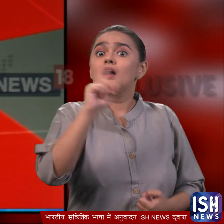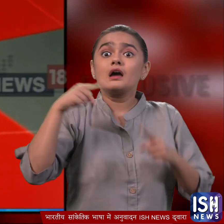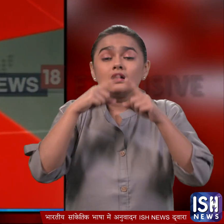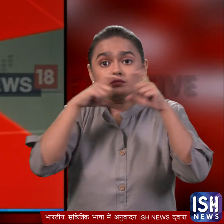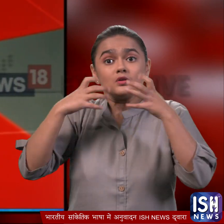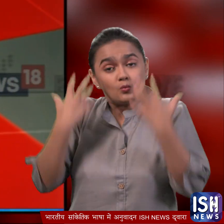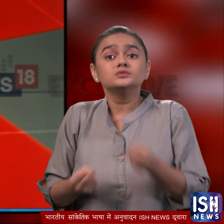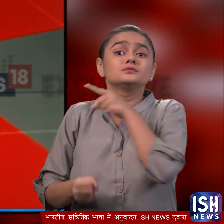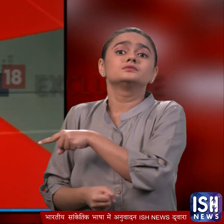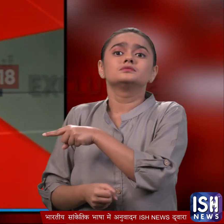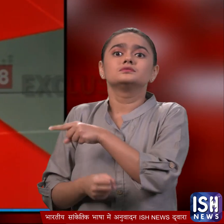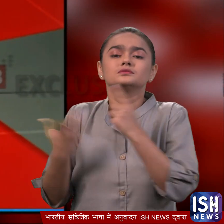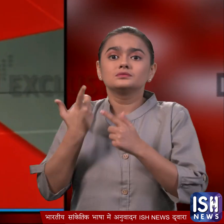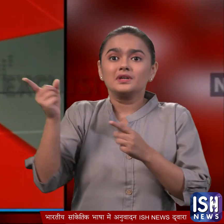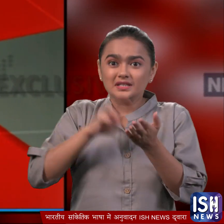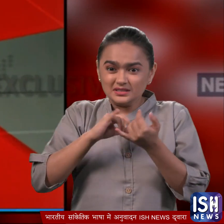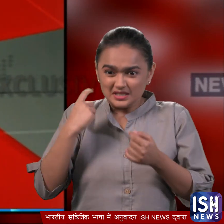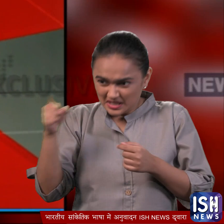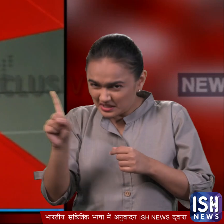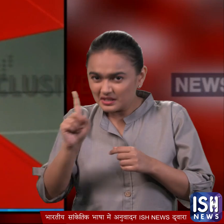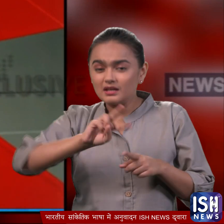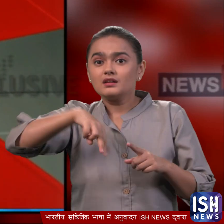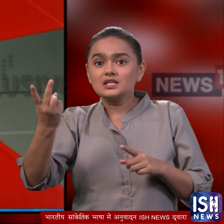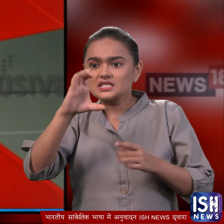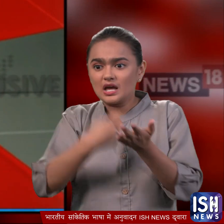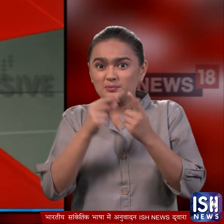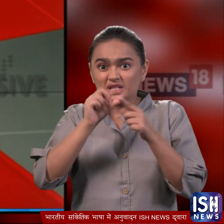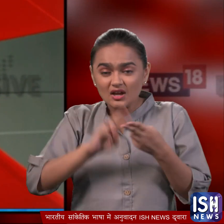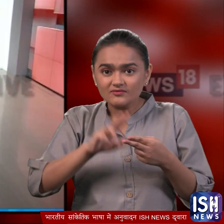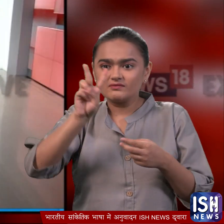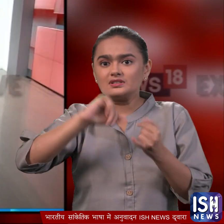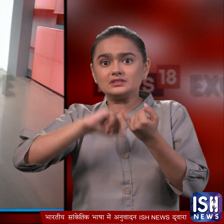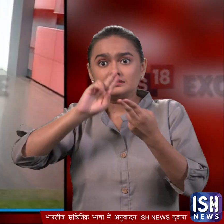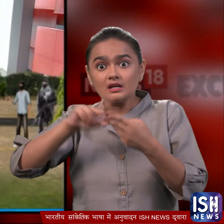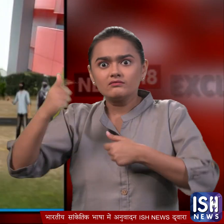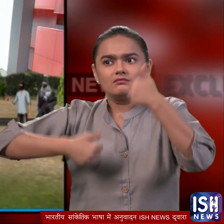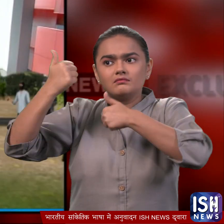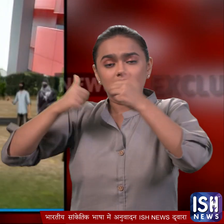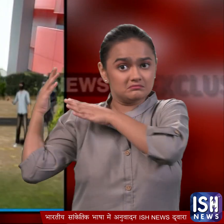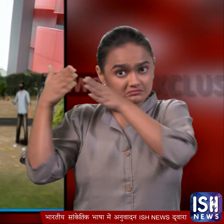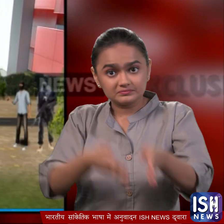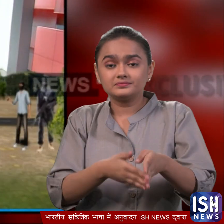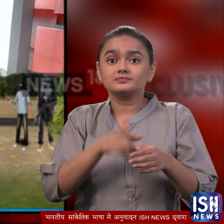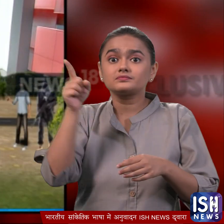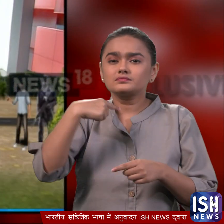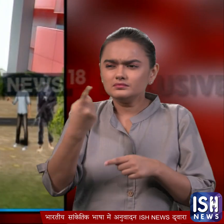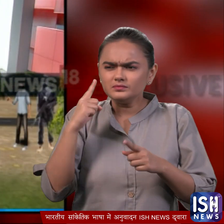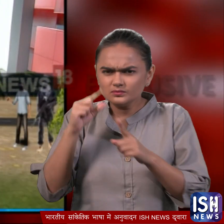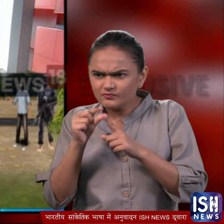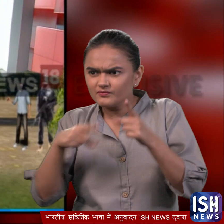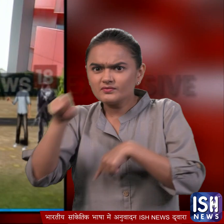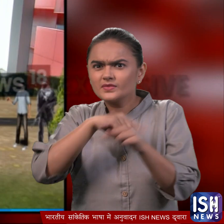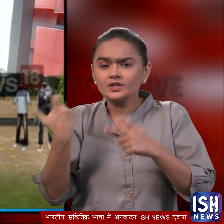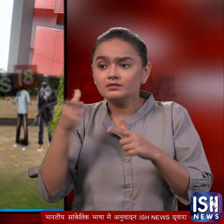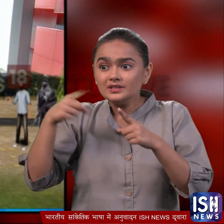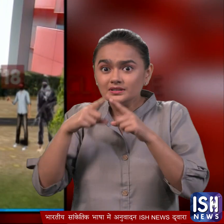में इन हत्याओं पर एक हाई लेवल मीटिंग हुई, जिसमें एनएसए अजीत डोभाल के अलावा सीआरपीएफ और बीएसएफ के बड़े अधिकारी भी पहुंचे। सूत्रों के